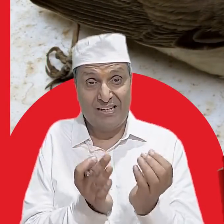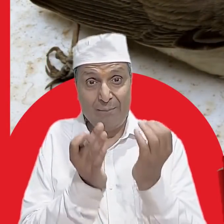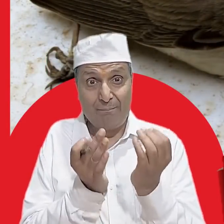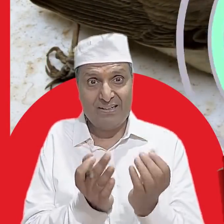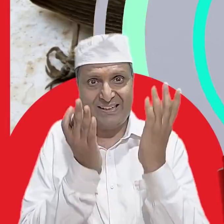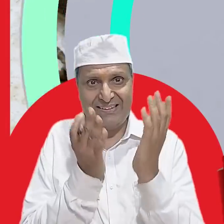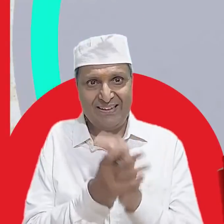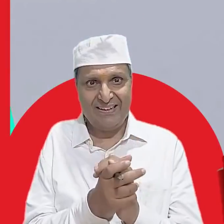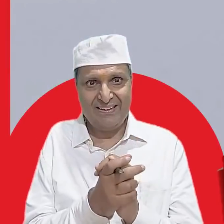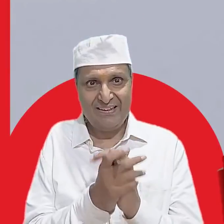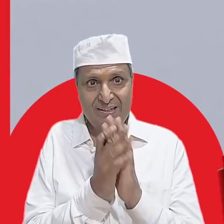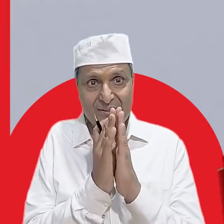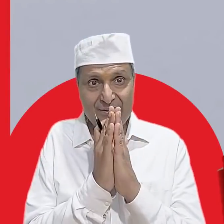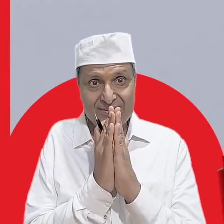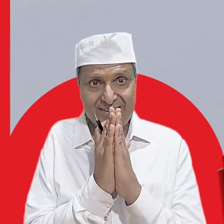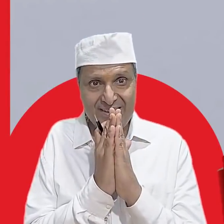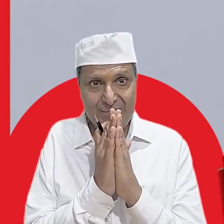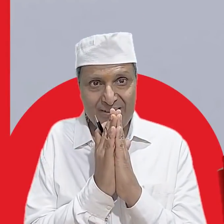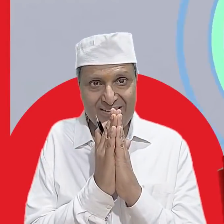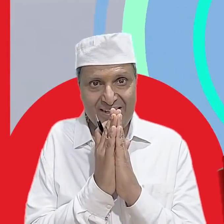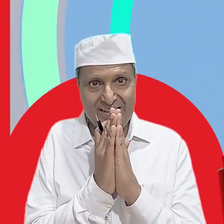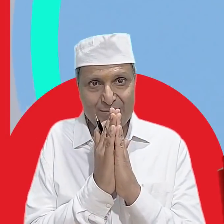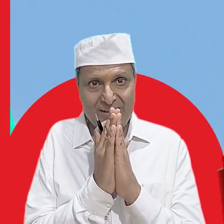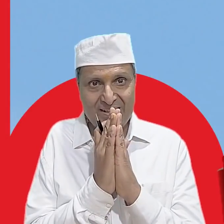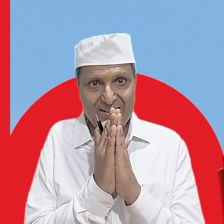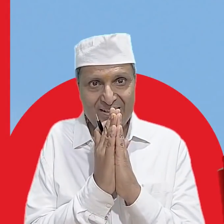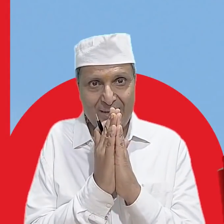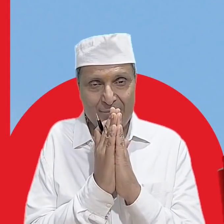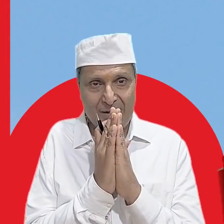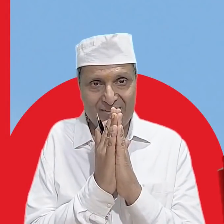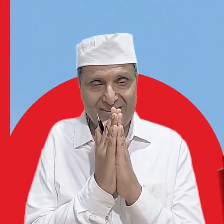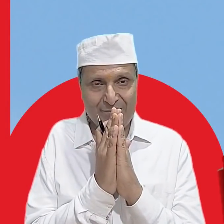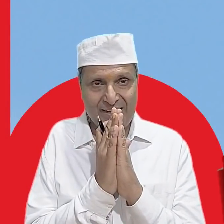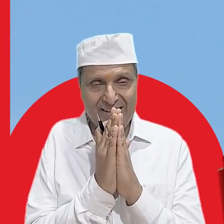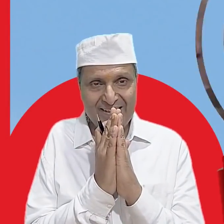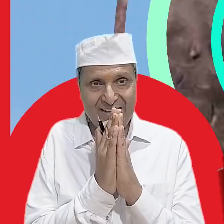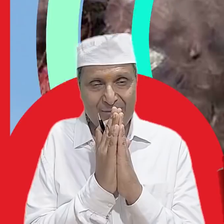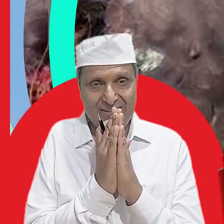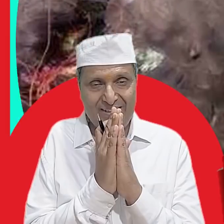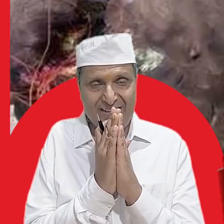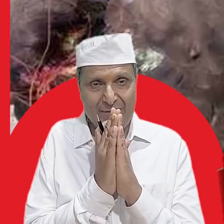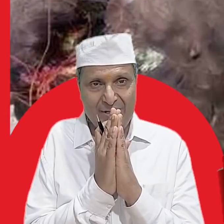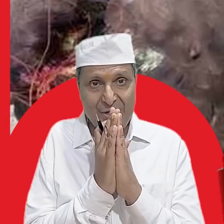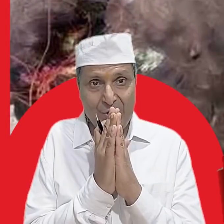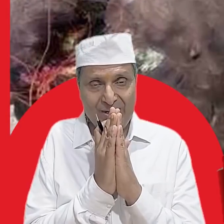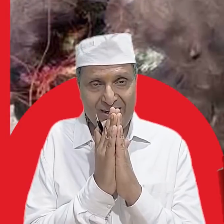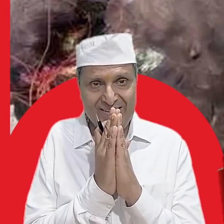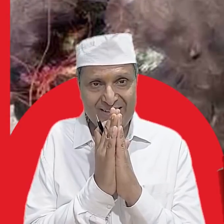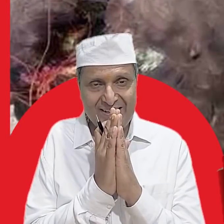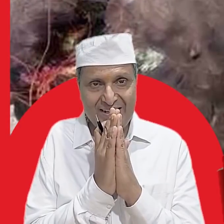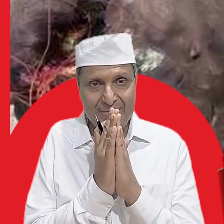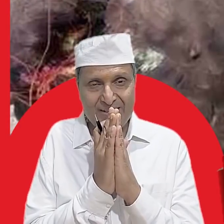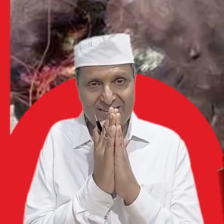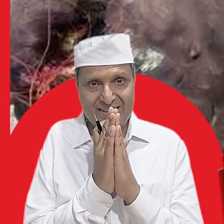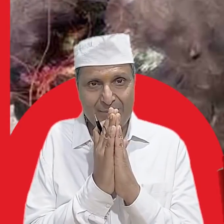में उलझकर मर जाते हैं। संकल्प कीजिए इस बार हम पावनता बनाए रखेंगे अपने तीर्थ की भी, और